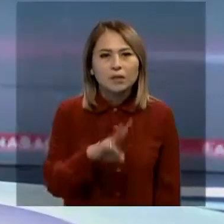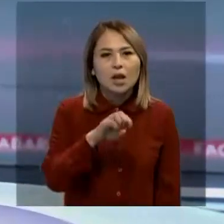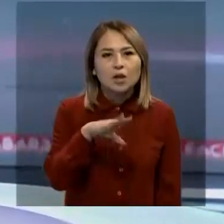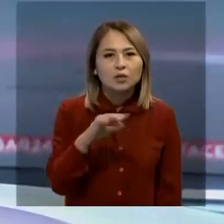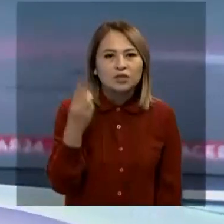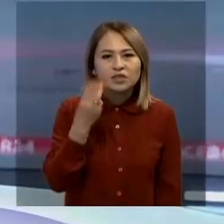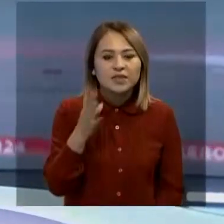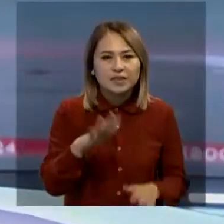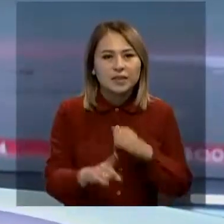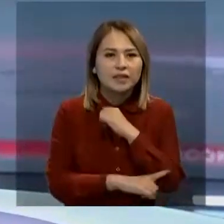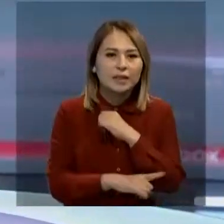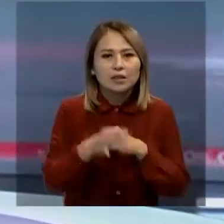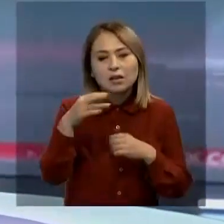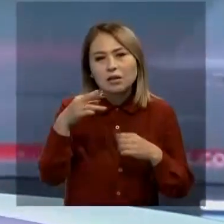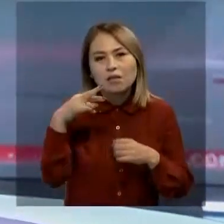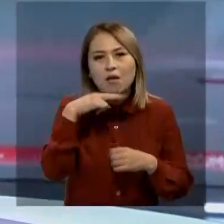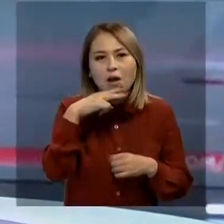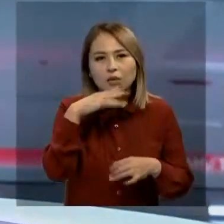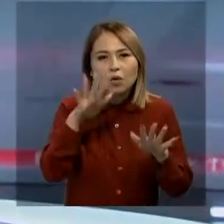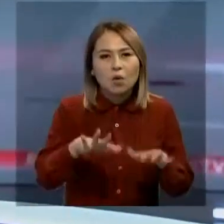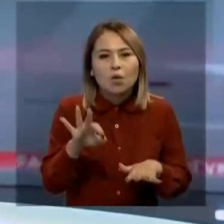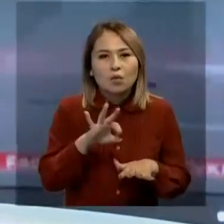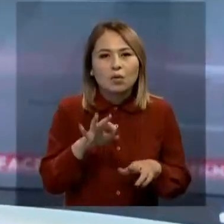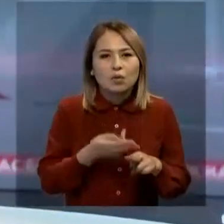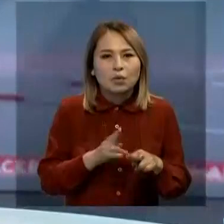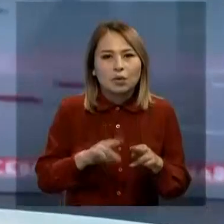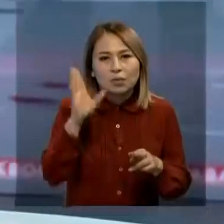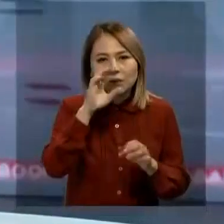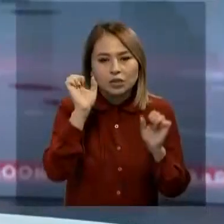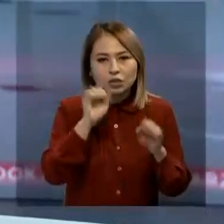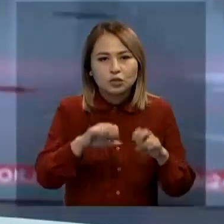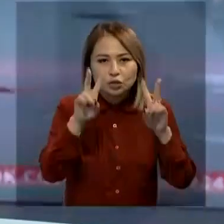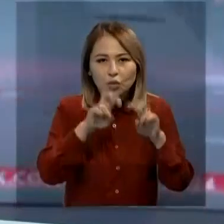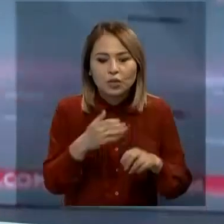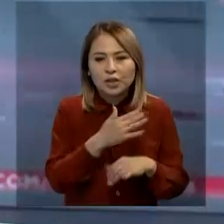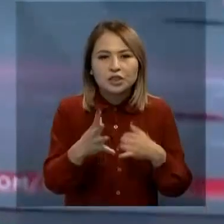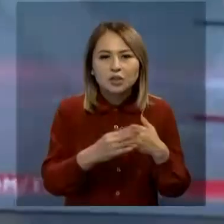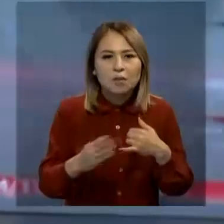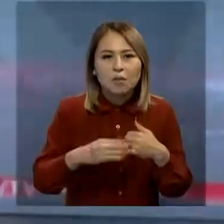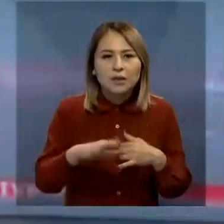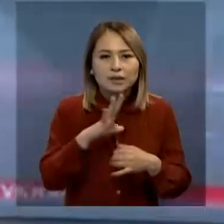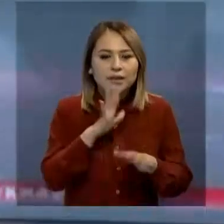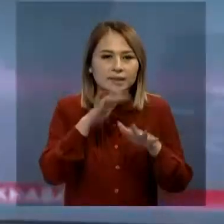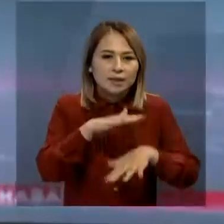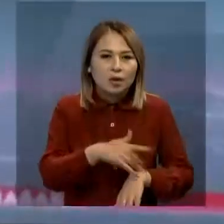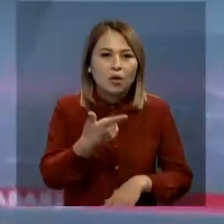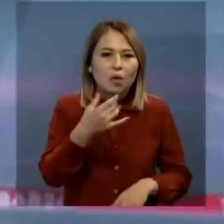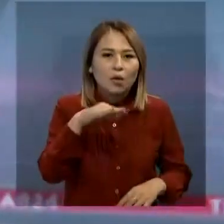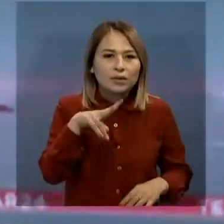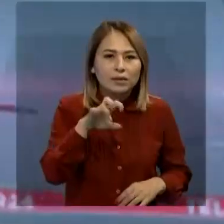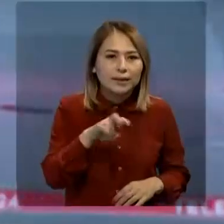NATO, Швеция мен Финляндия ядролық қару орналастыруы мүмкін. Сарапшылары бұл үшін қолайлы жер Балтық